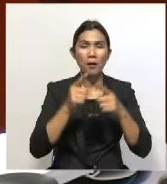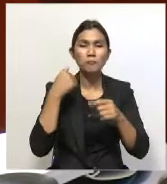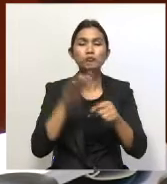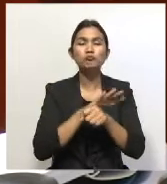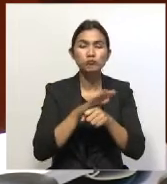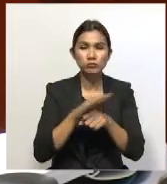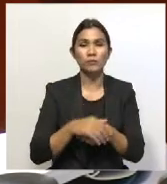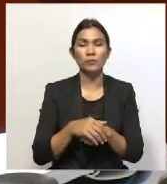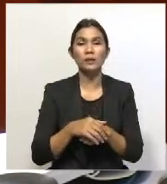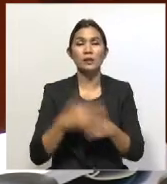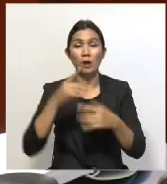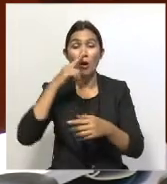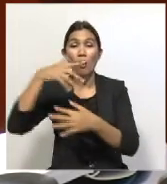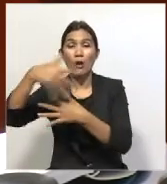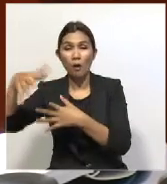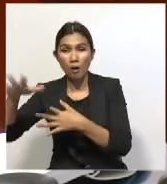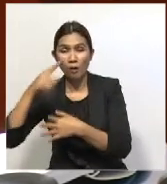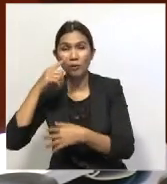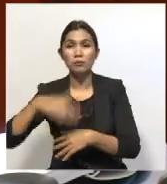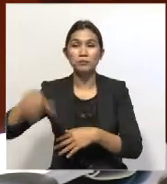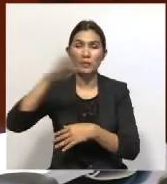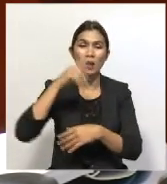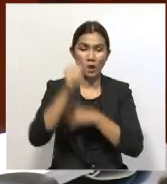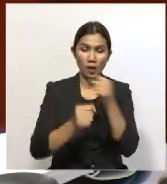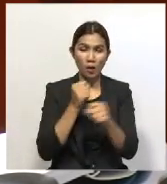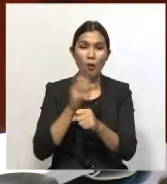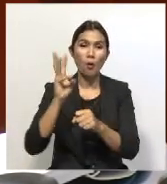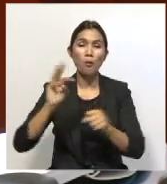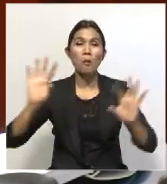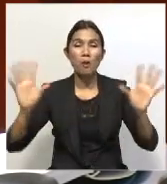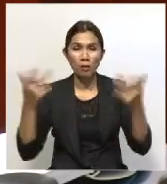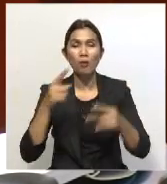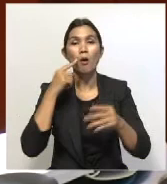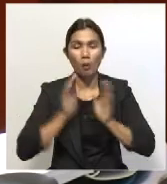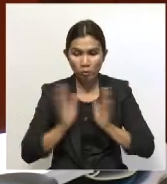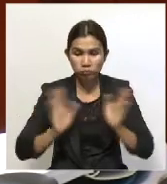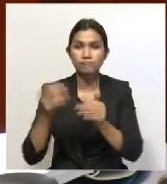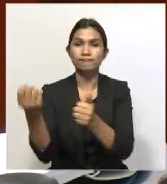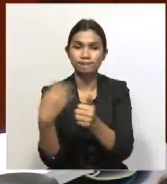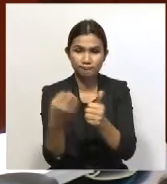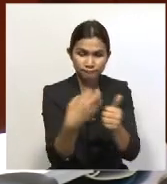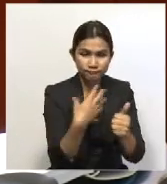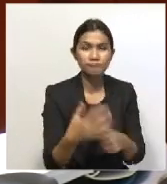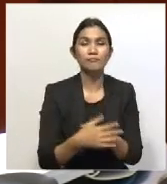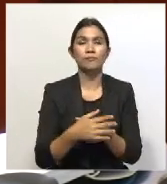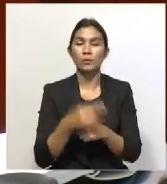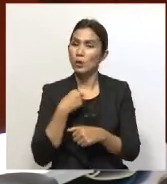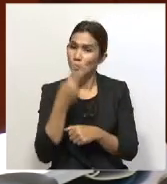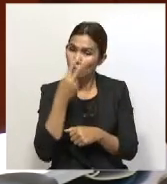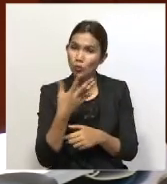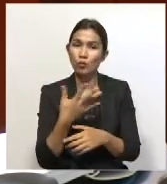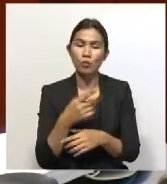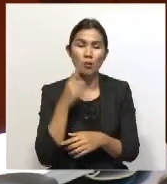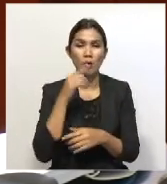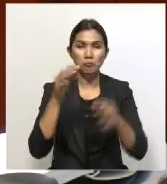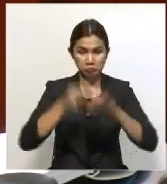ครับแล้วก็ภายนอกอาจจะเป็นพี่ๆที่เกษียณอายุราชการไปแล้วก็ต้องขอบพระคุณท่านที่ยังได้กรุณาติดตาม